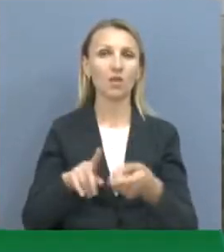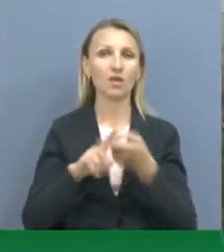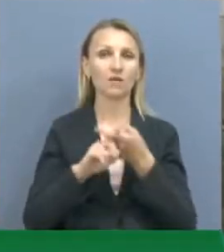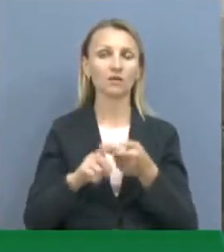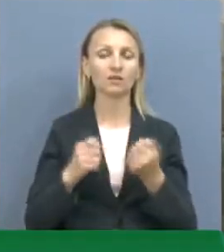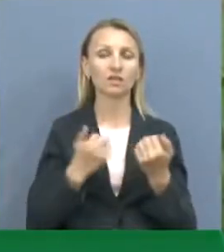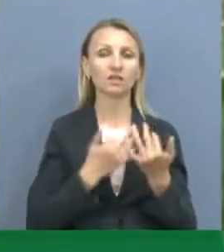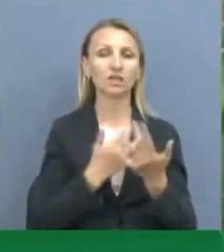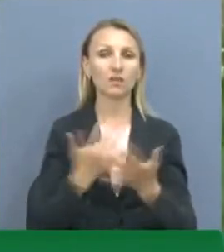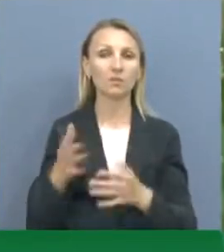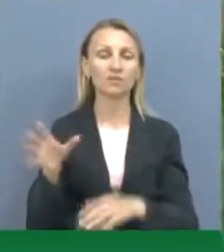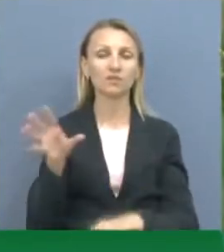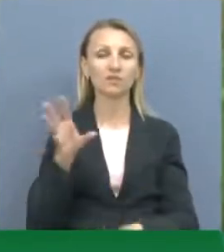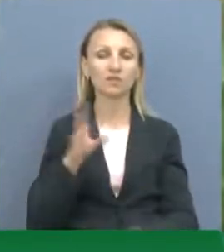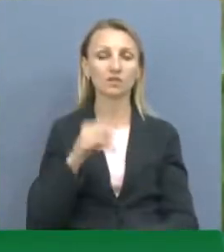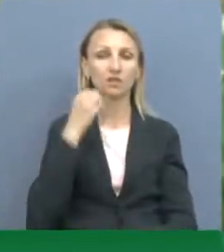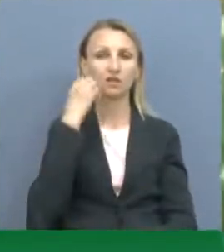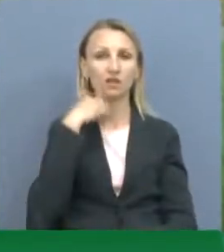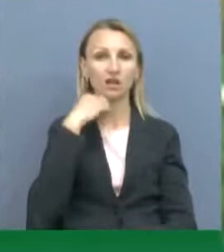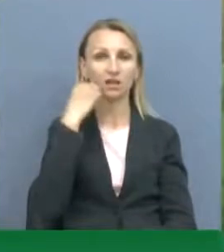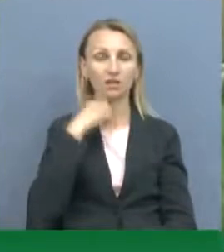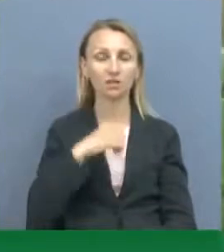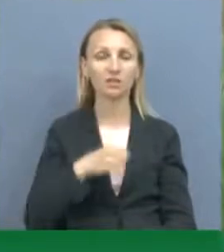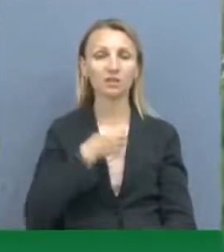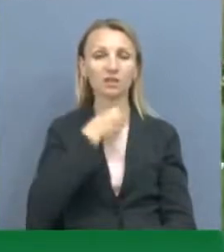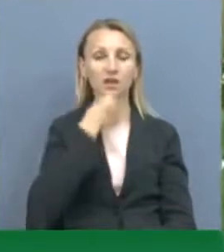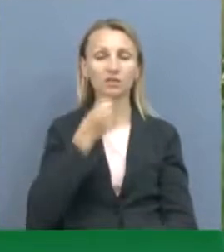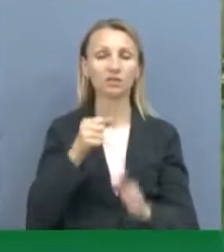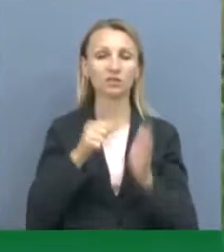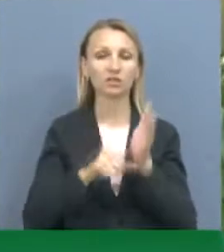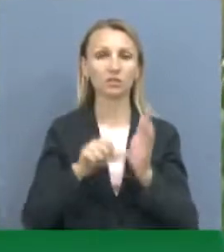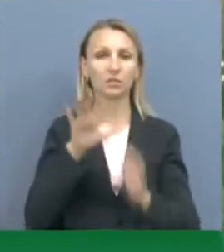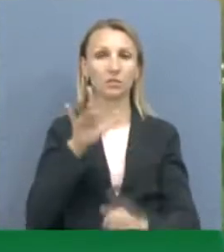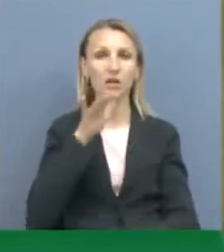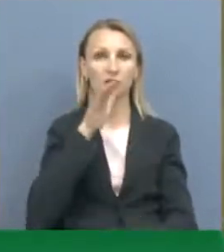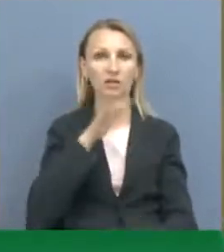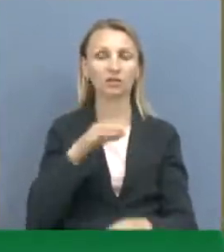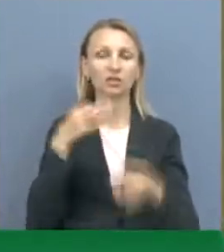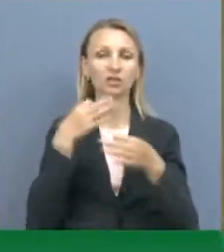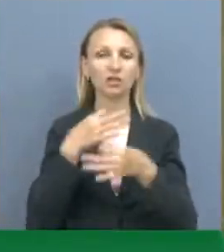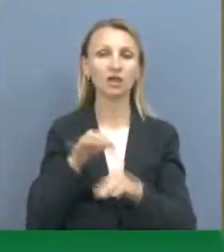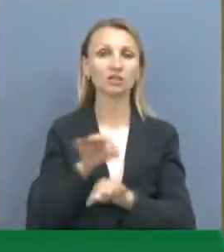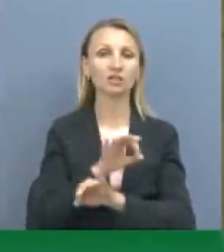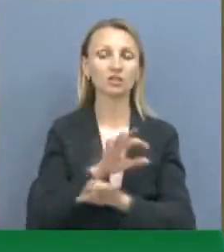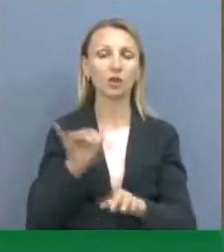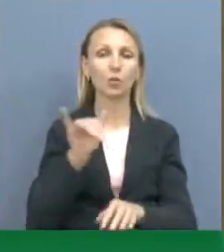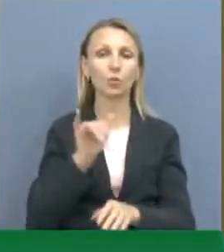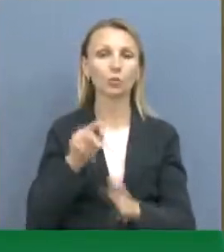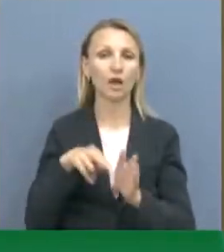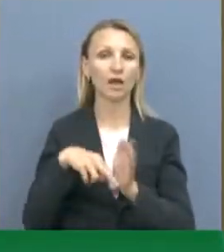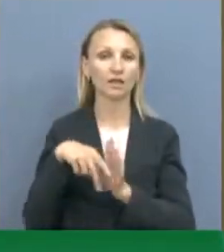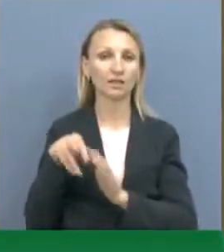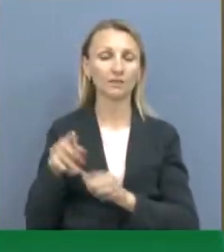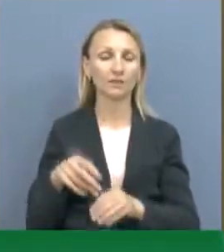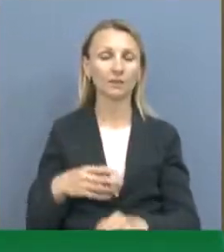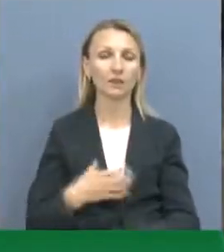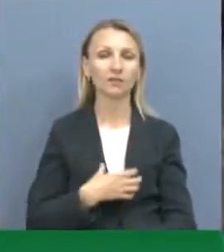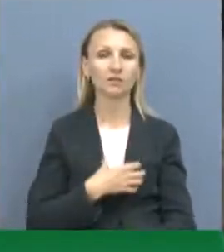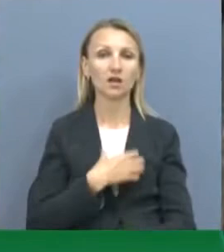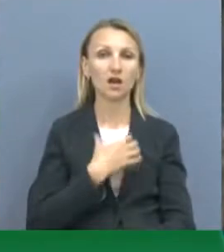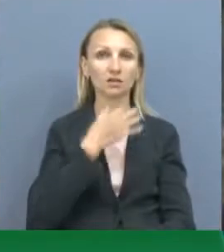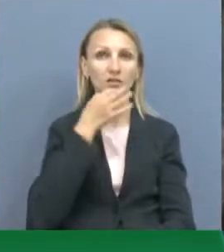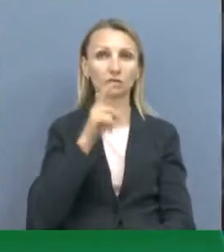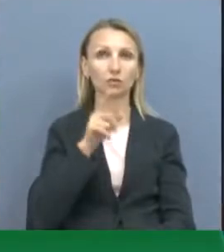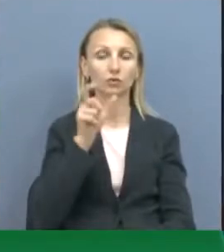требованиями карантина пожилым людям старше 65 лет не разрешалось покидать свои дома. Представить страшно, но эти